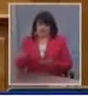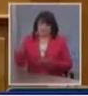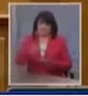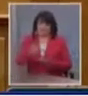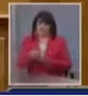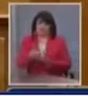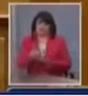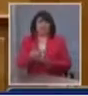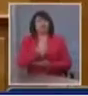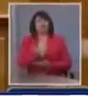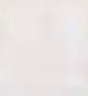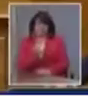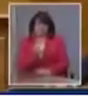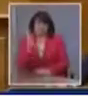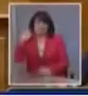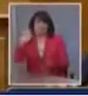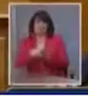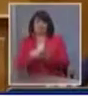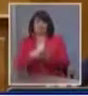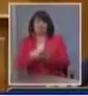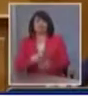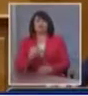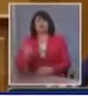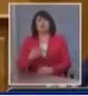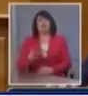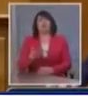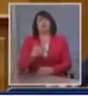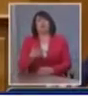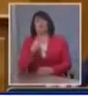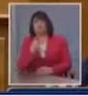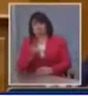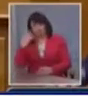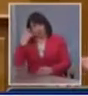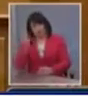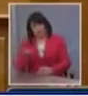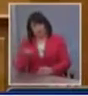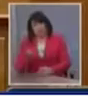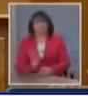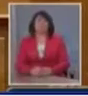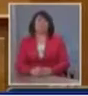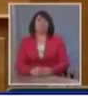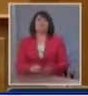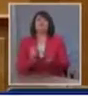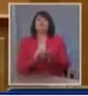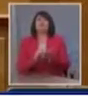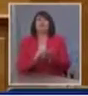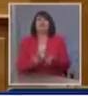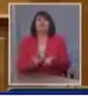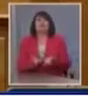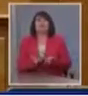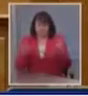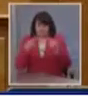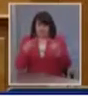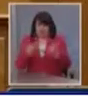από τις ενημερωτικές εκπομπές και από τη τηλεόραση. 153 βουλευτές γιατί αυξάνονται οι έμεσοι φόροι, γιατί μειώνονται οι συντάξεις, γιατί